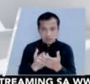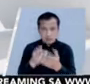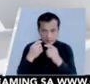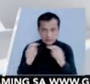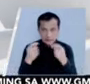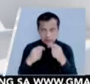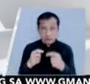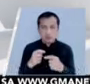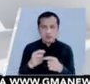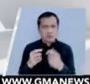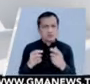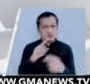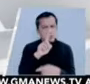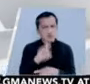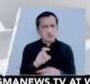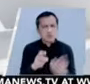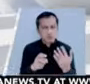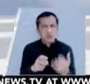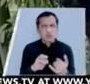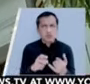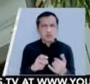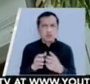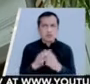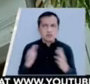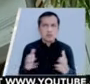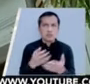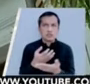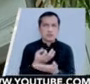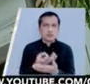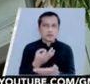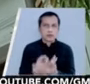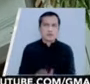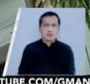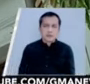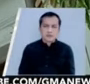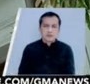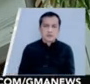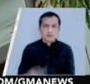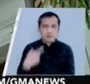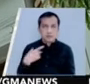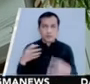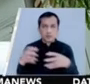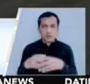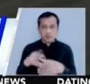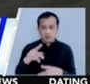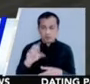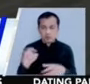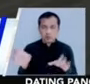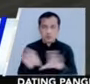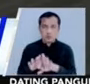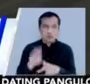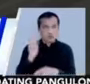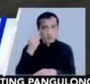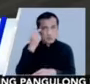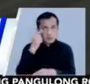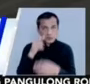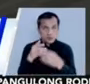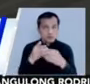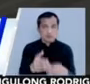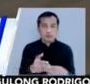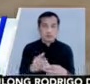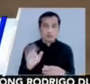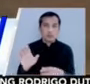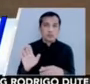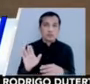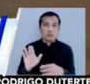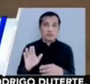bakit? Napakalaki ho ng pera. May binuunang task force Pogo closure ang pamahalaan sa pangunguna ng Department of